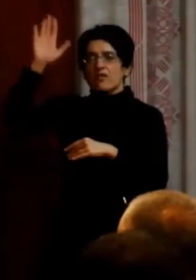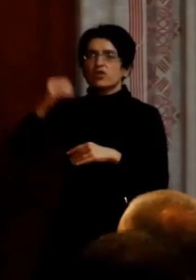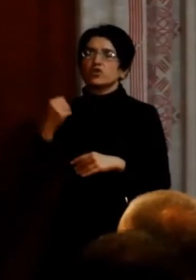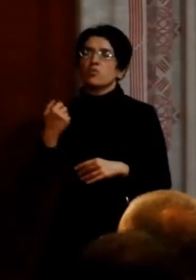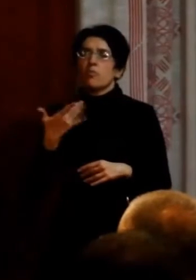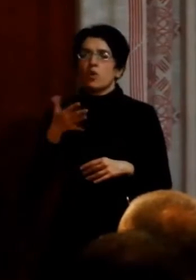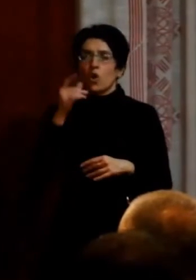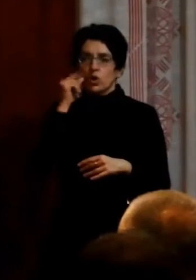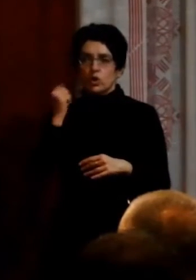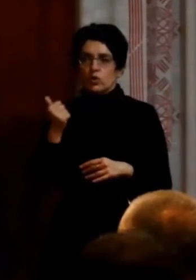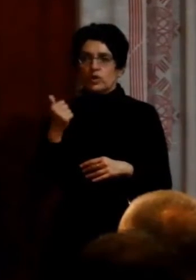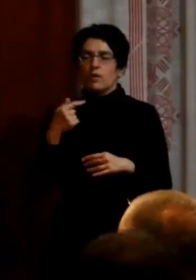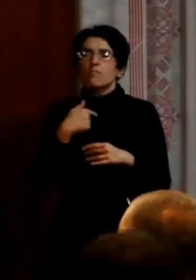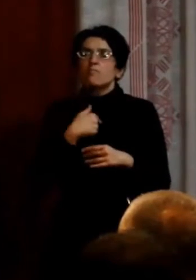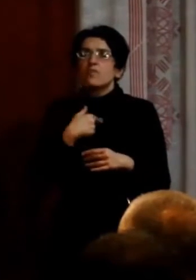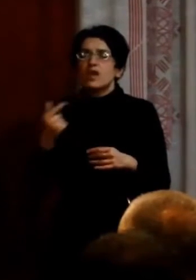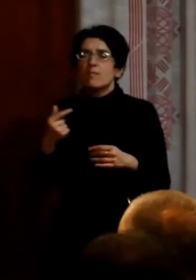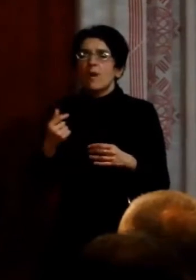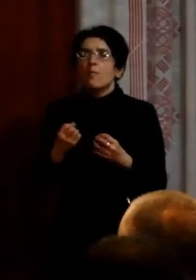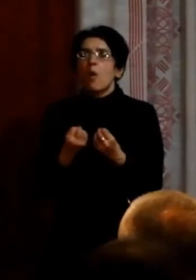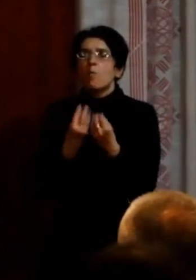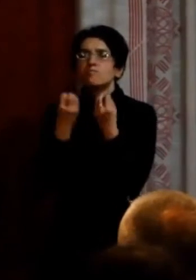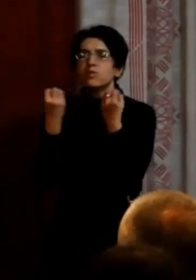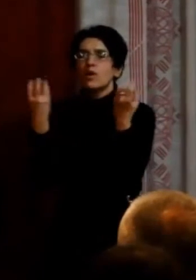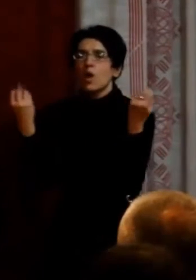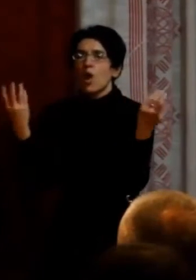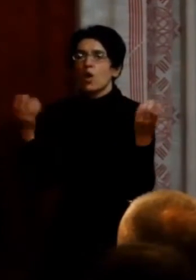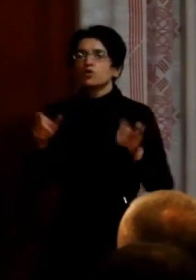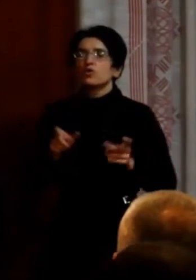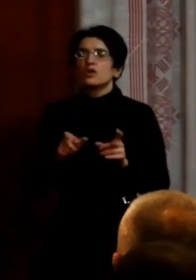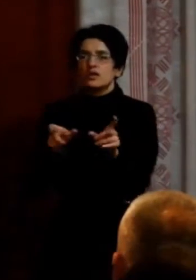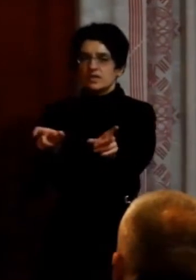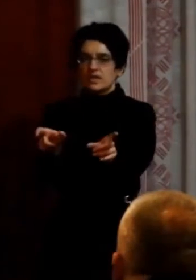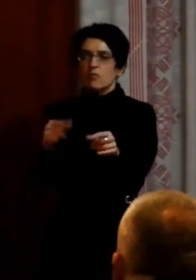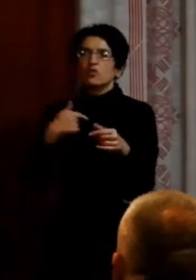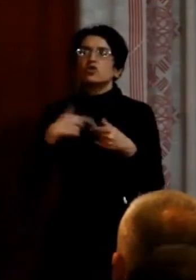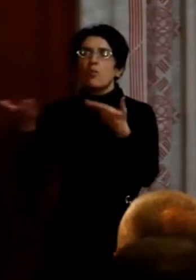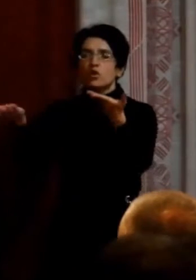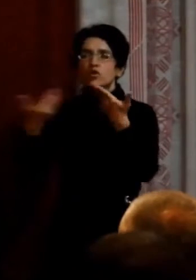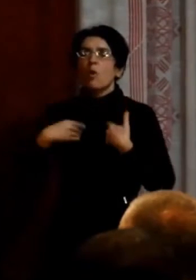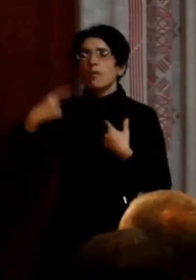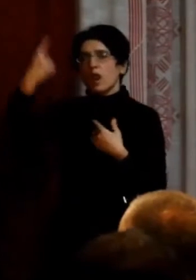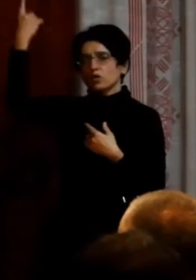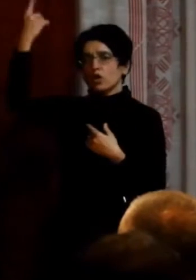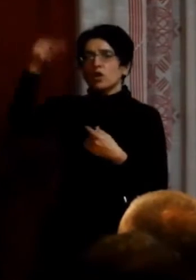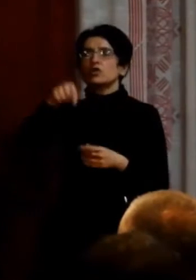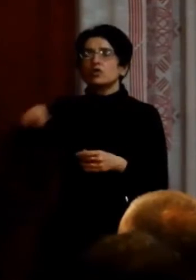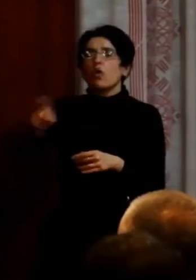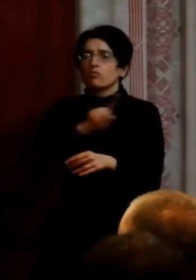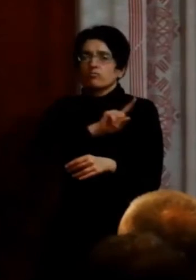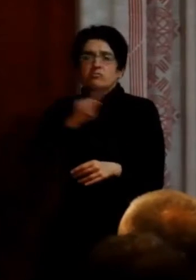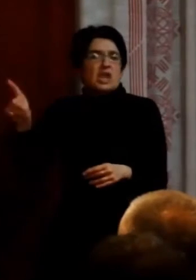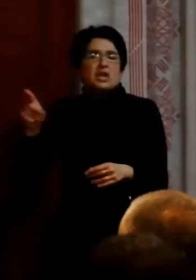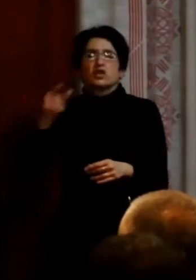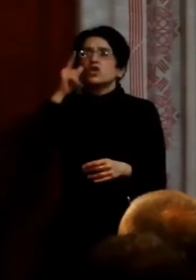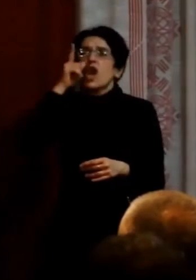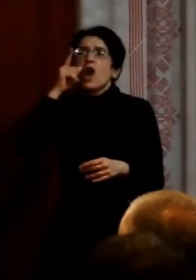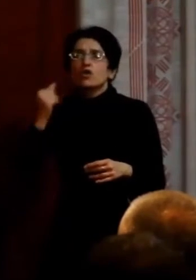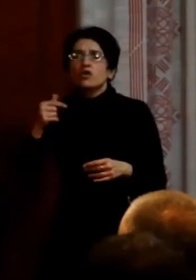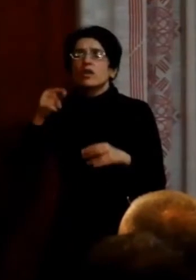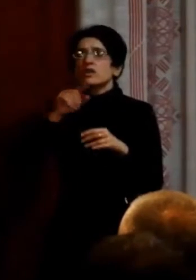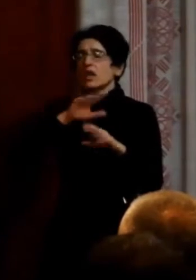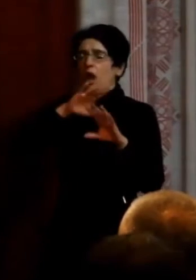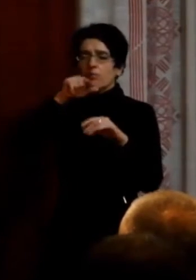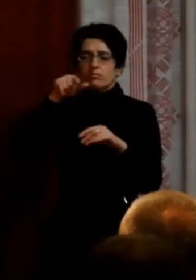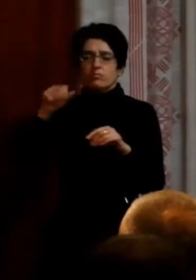strane, šansa da imamo plodnu zemlju. To smo dobili od Gospoda. Nije to ničija očevina da on može da